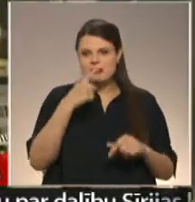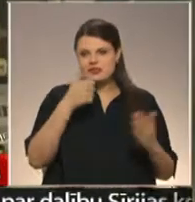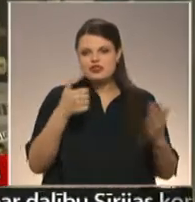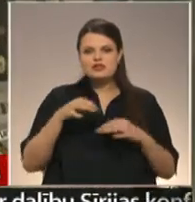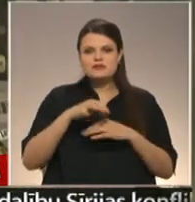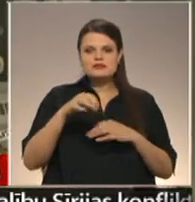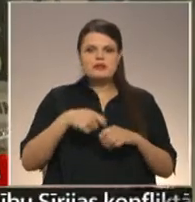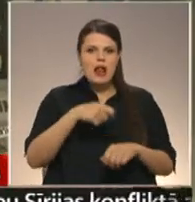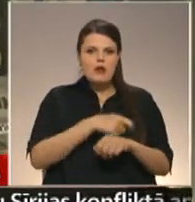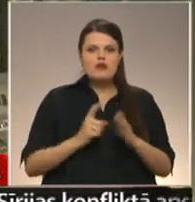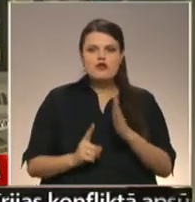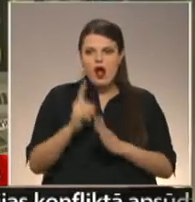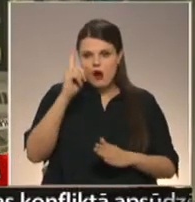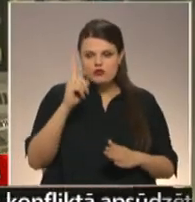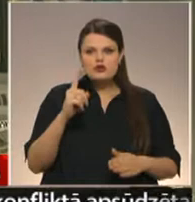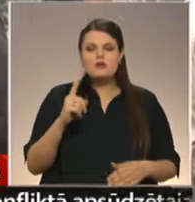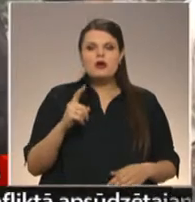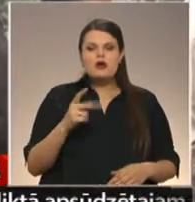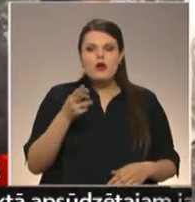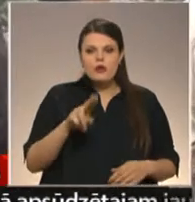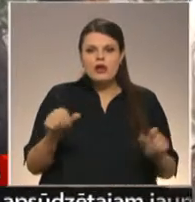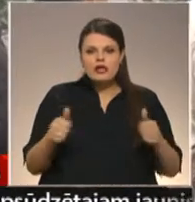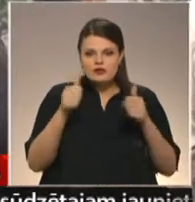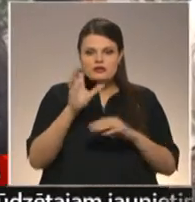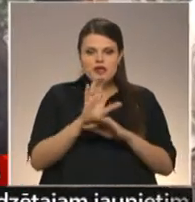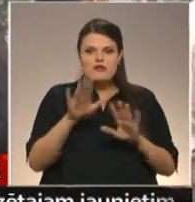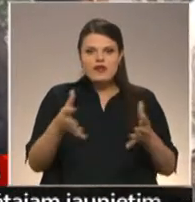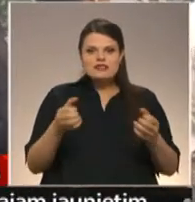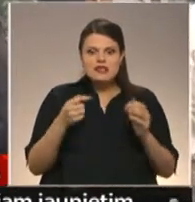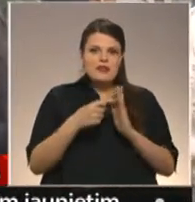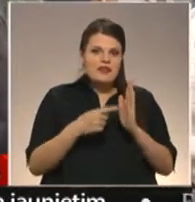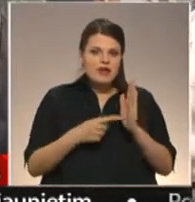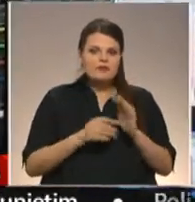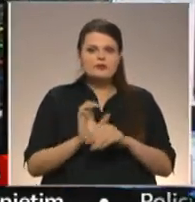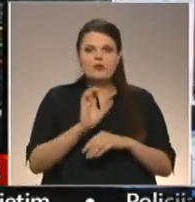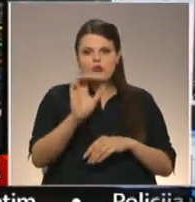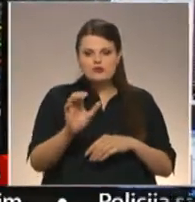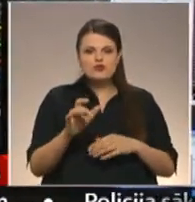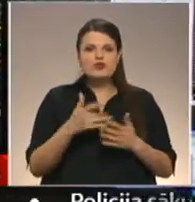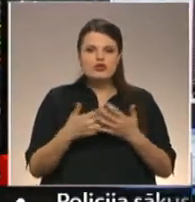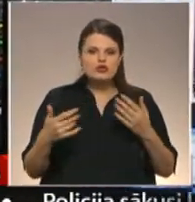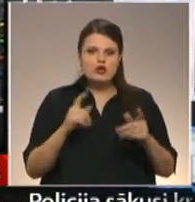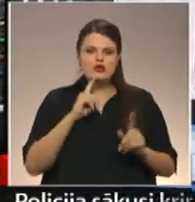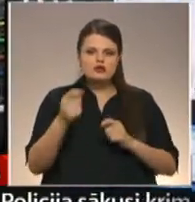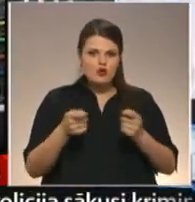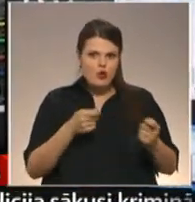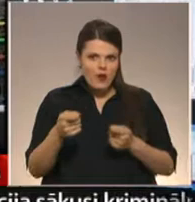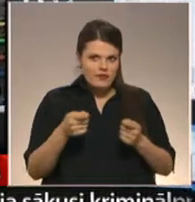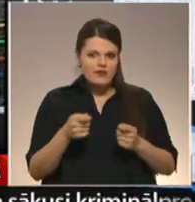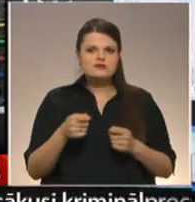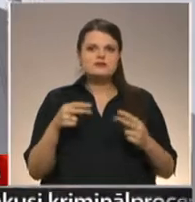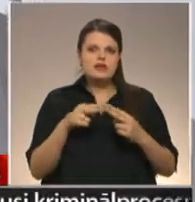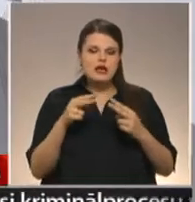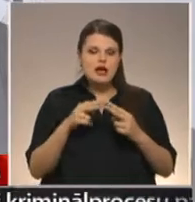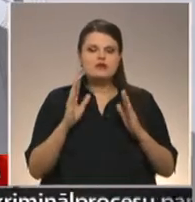km augstumā. Proti orbīts šķērsos Latviju, nu līdz ar to no satelīta varēs saņemt datus un nosūtīt tam vadības komandas. Sakars ar satelītu uzturēs no